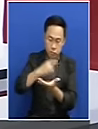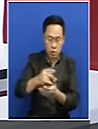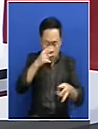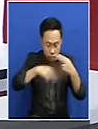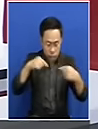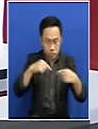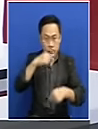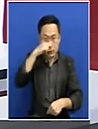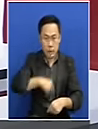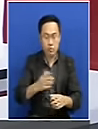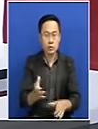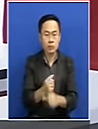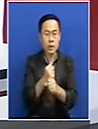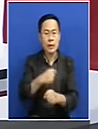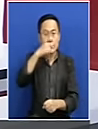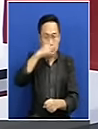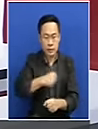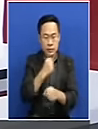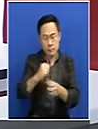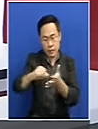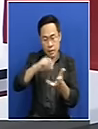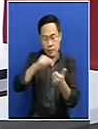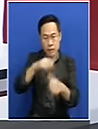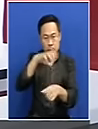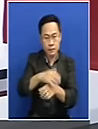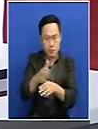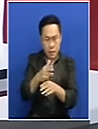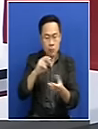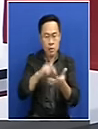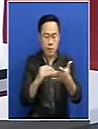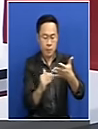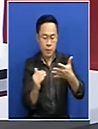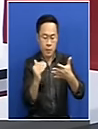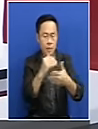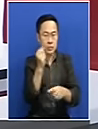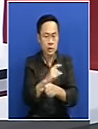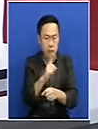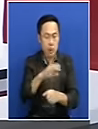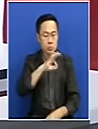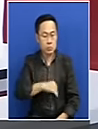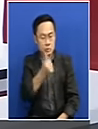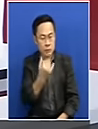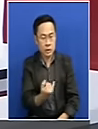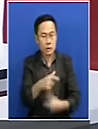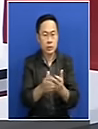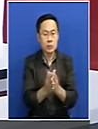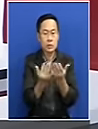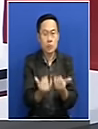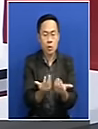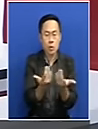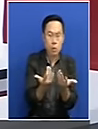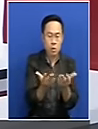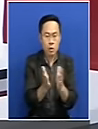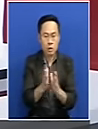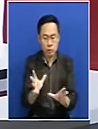จสอบแล้วนะคะว่าเราดำเนินการแก้ไขการทำประมงผิดกฎหมายถึงขั้นตอนไหนแล้วน่าพอใจหรือไม่ซึ่งตอนนี้ต้อง